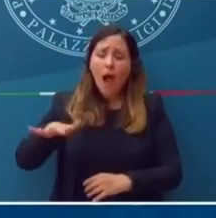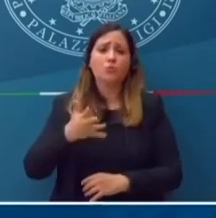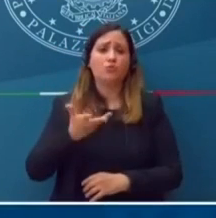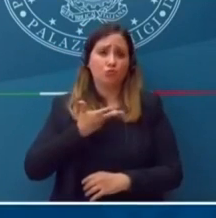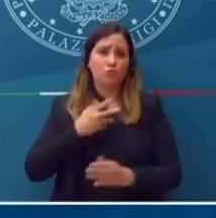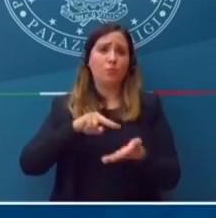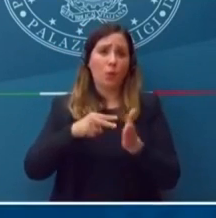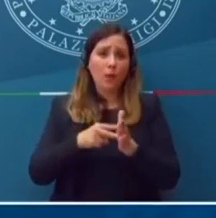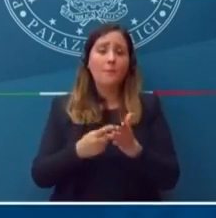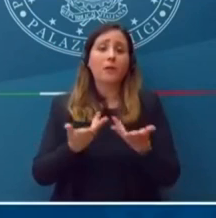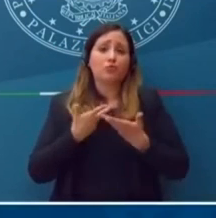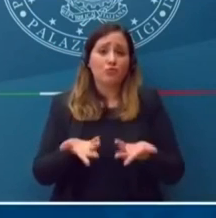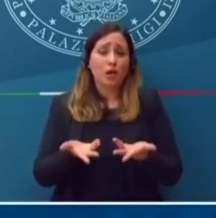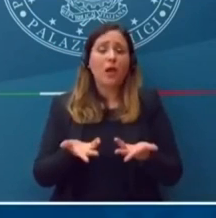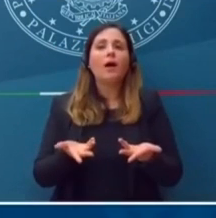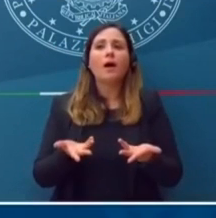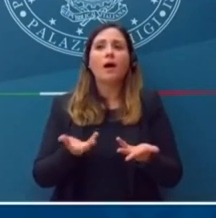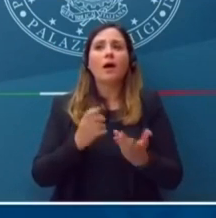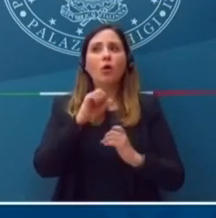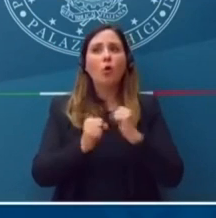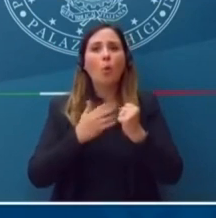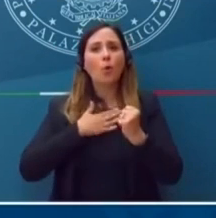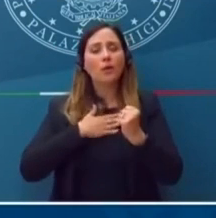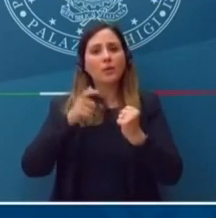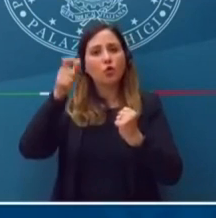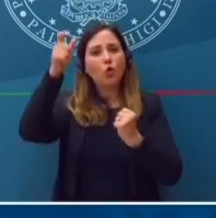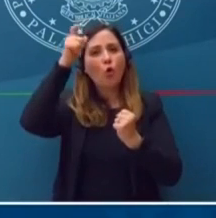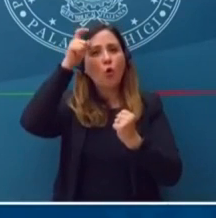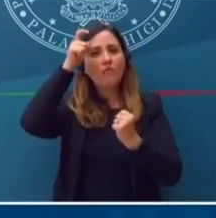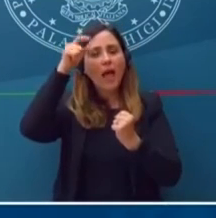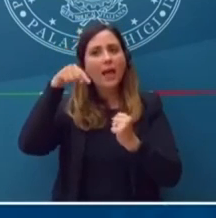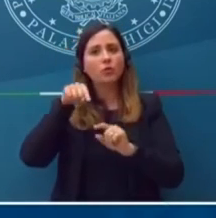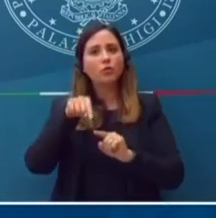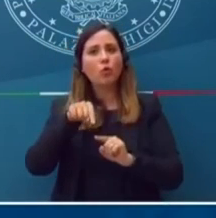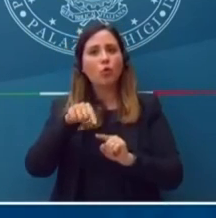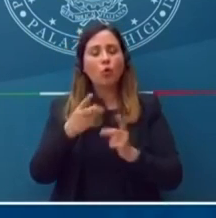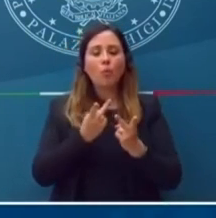Allora, come deve essere l'azione di un governo che cerca di